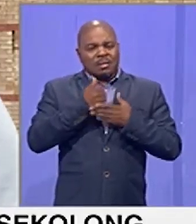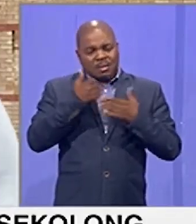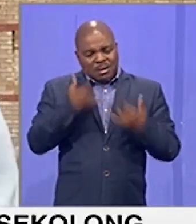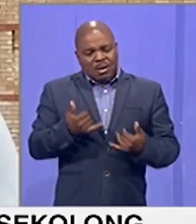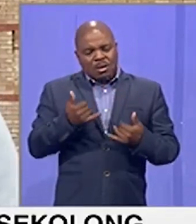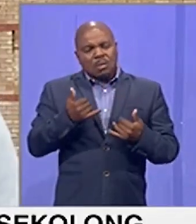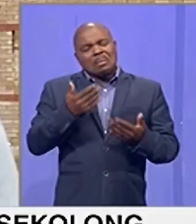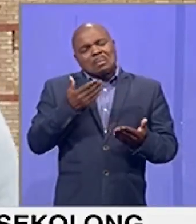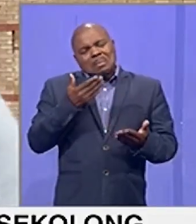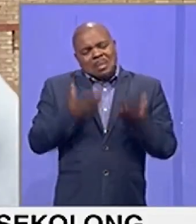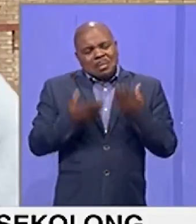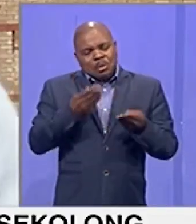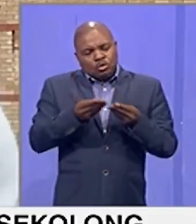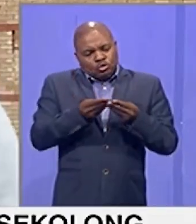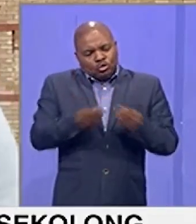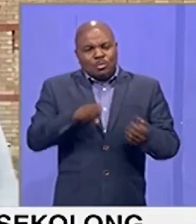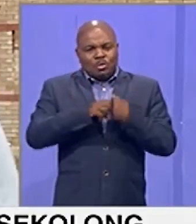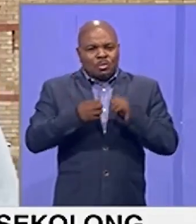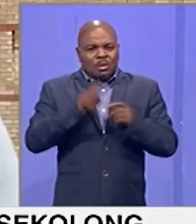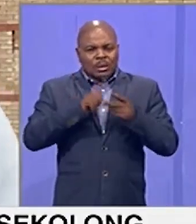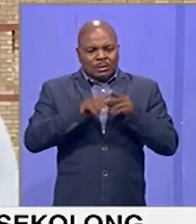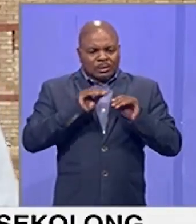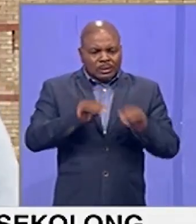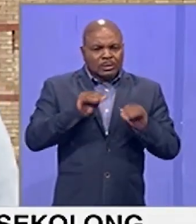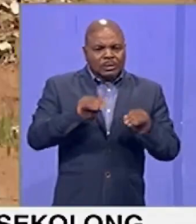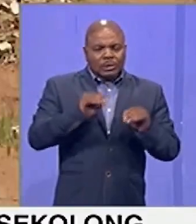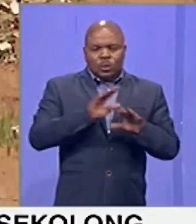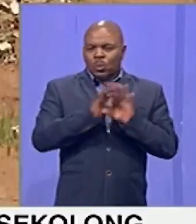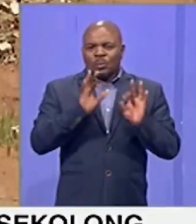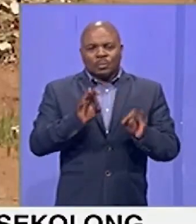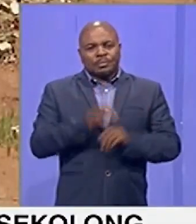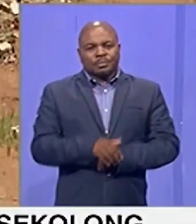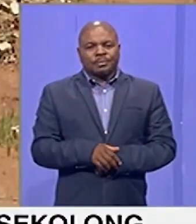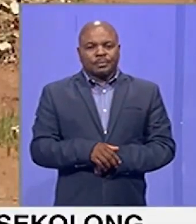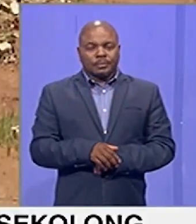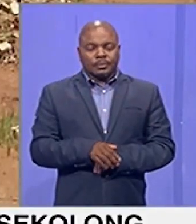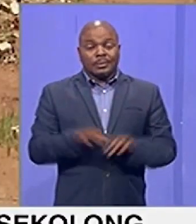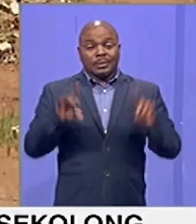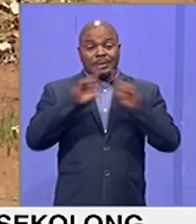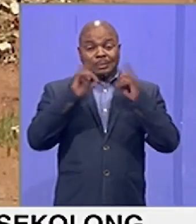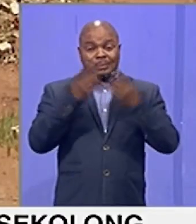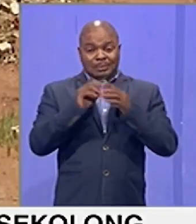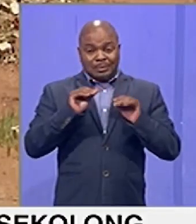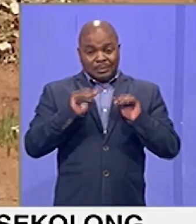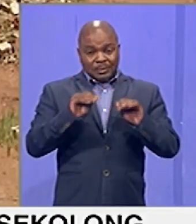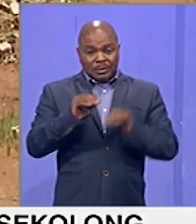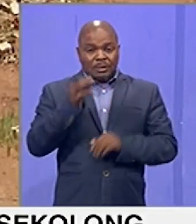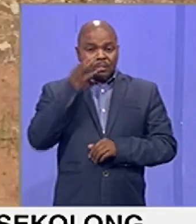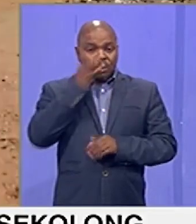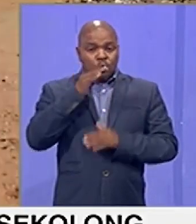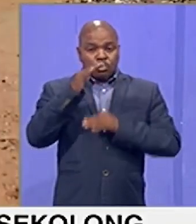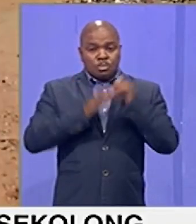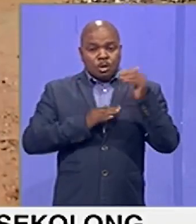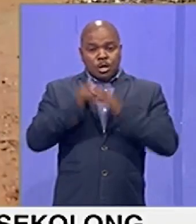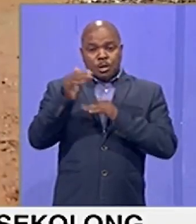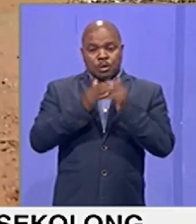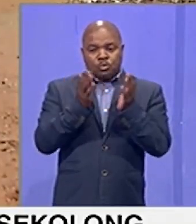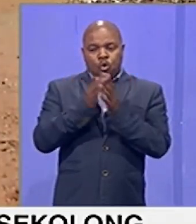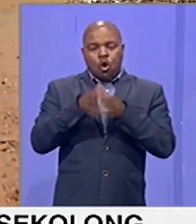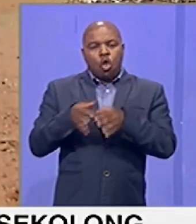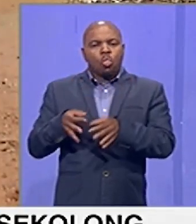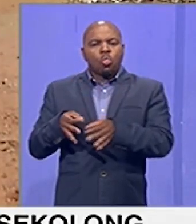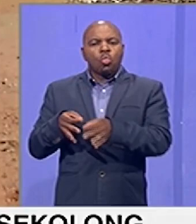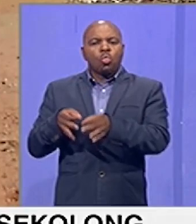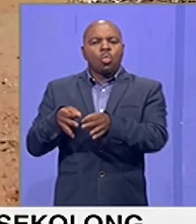itemogela matsapa le gore dithuto ha di tsameka ka tolamo. Lefapha la thuto mo profenseng la re go agiwa ga sekolo seno go diegisitswe